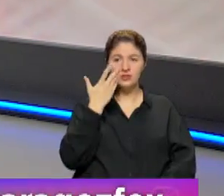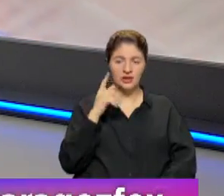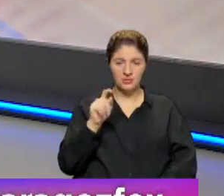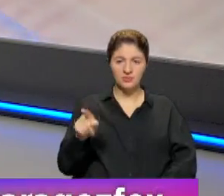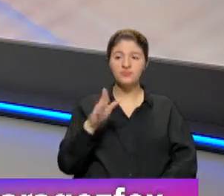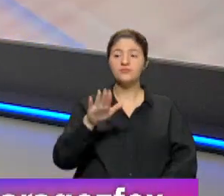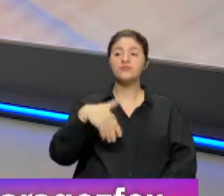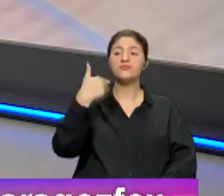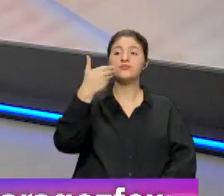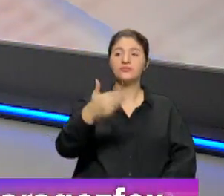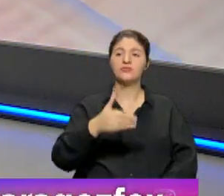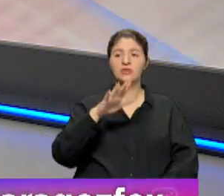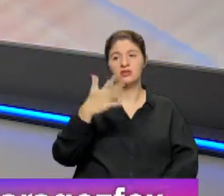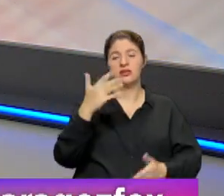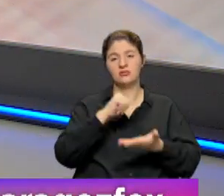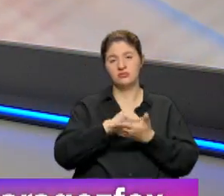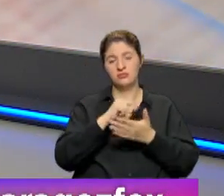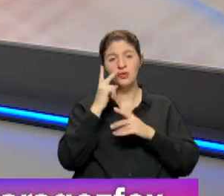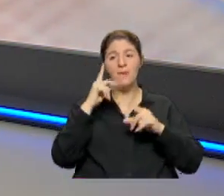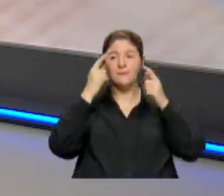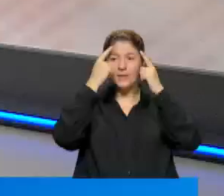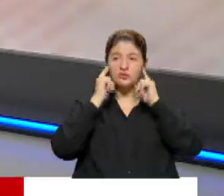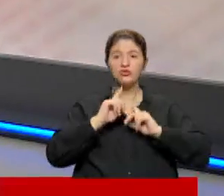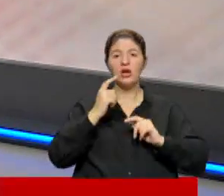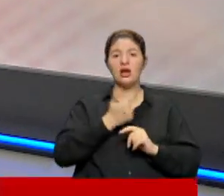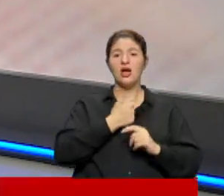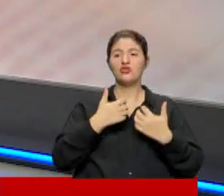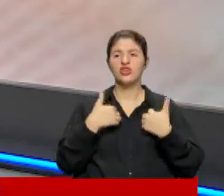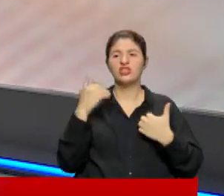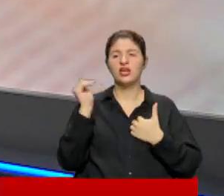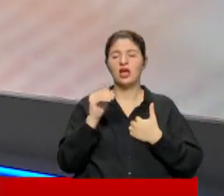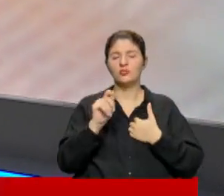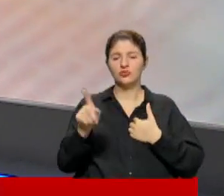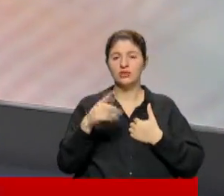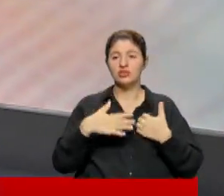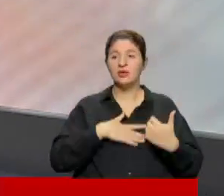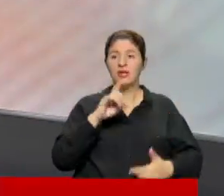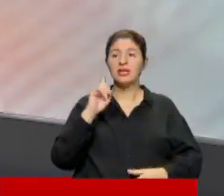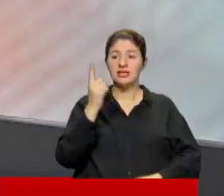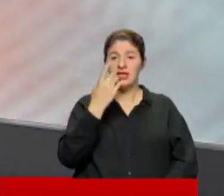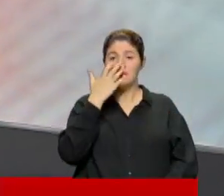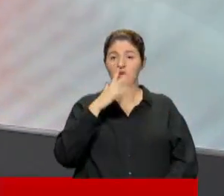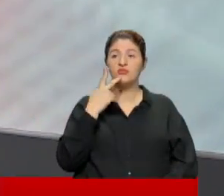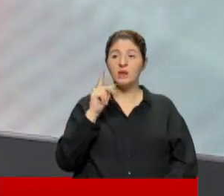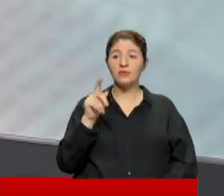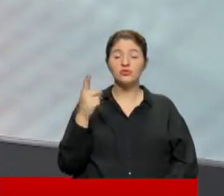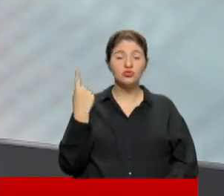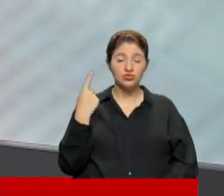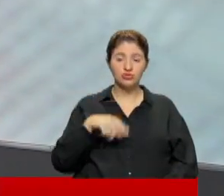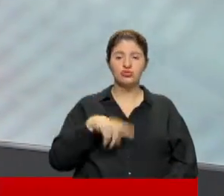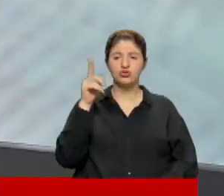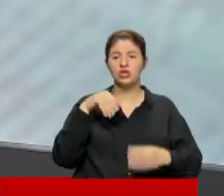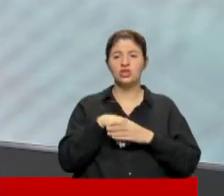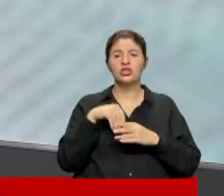gelsin sonra diğer gazetelerimiz de geçelim başörtüsüne yasal güvence getireceğiz CHP lideri beklenen açıklamayı yaptı dün gün